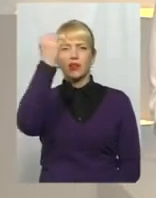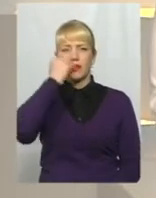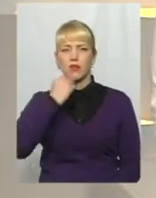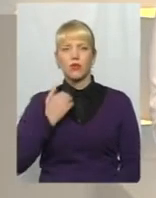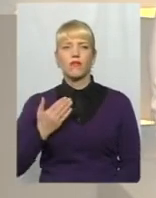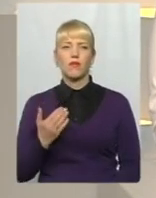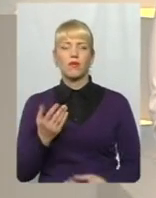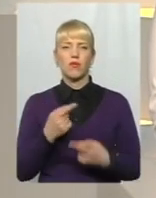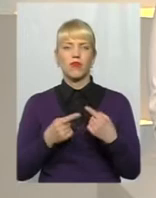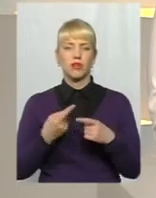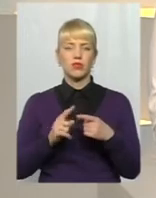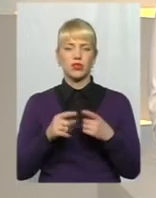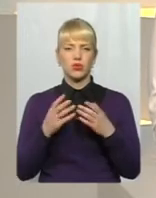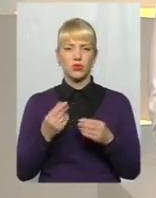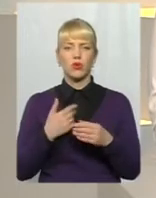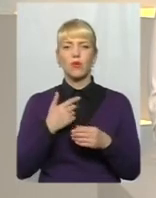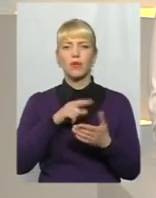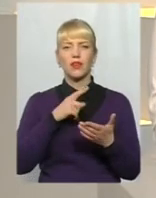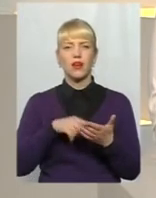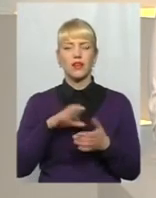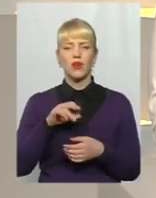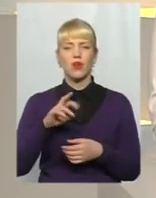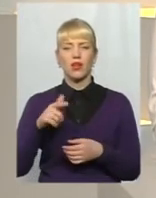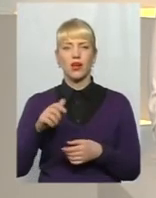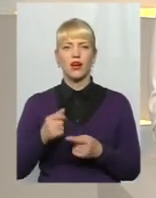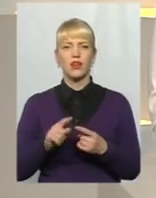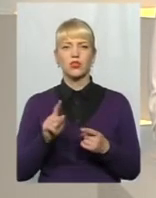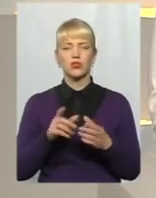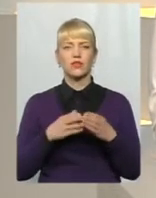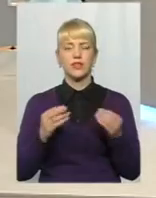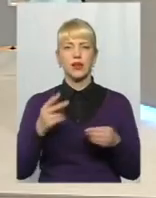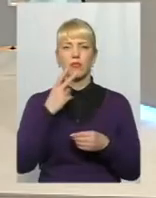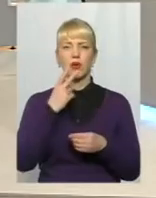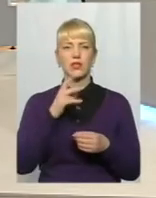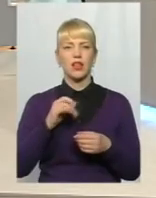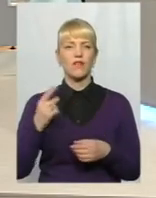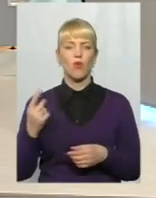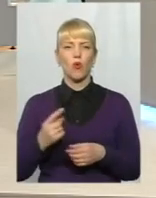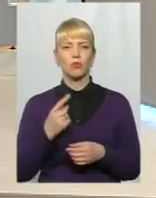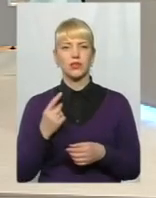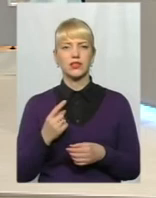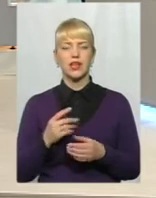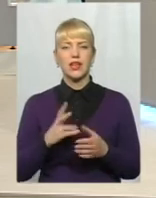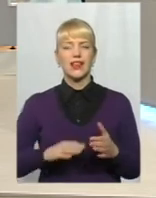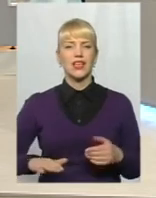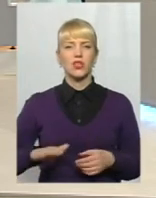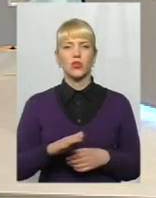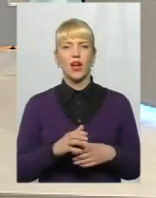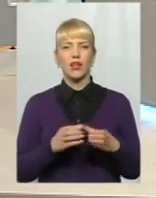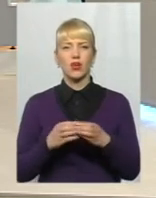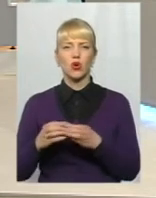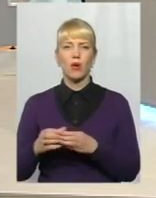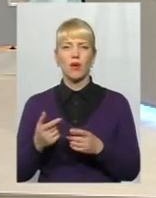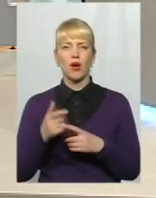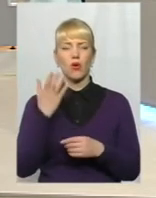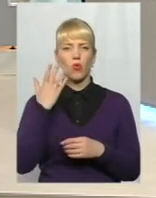одне питання до пана Олега. Пане Олег, скажіть, будь ласка, що весна показала в області, так? В територіальних громадах, от коли